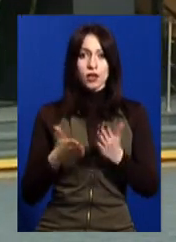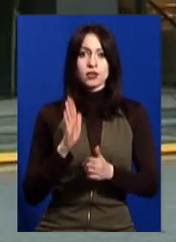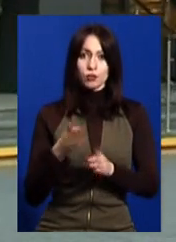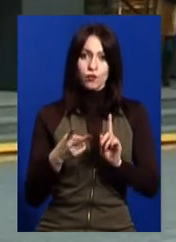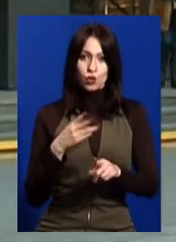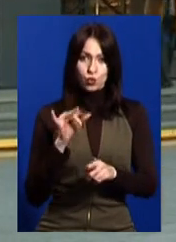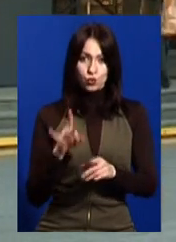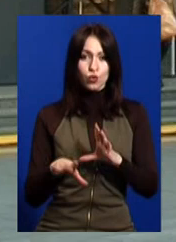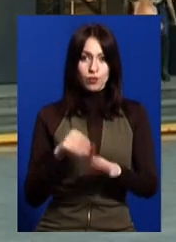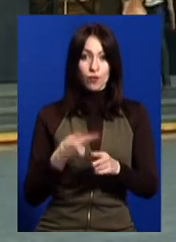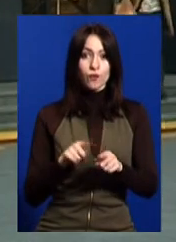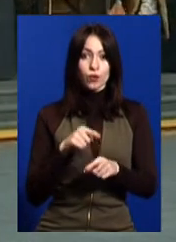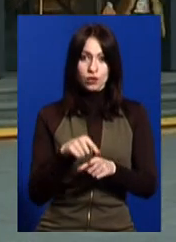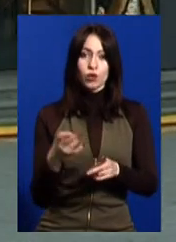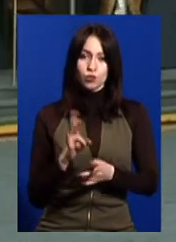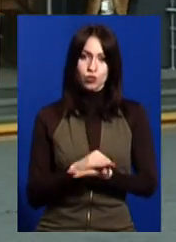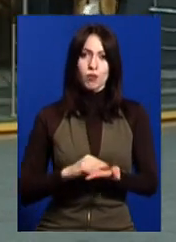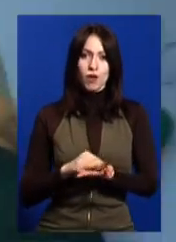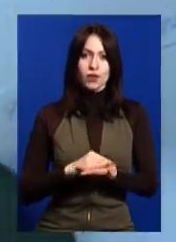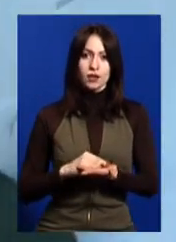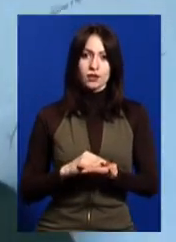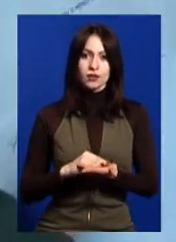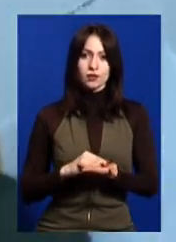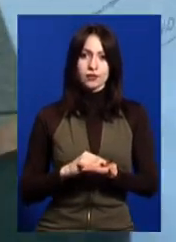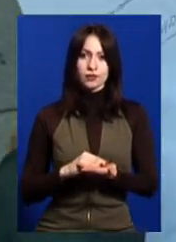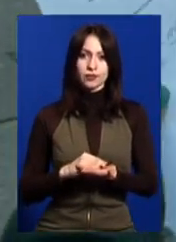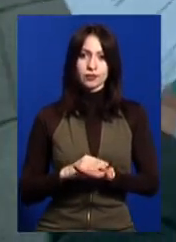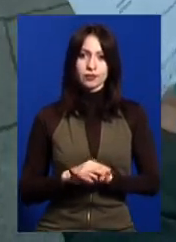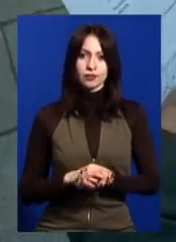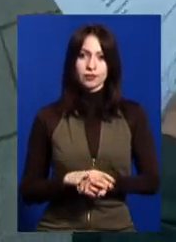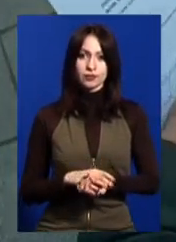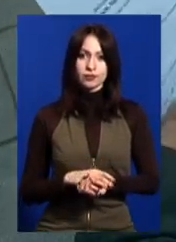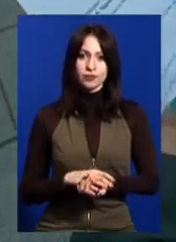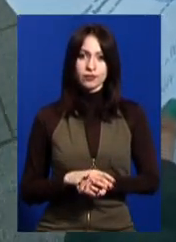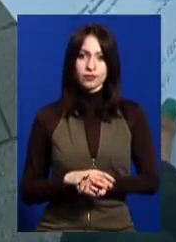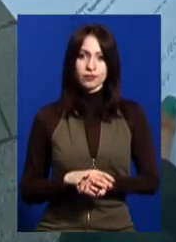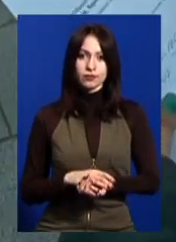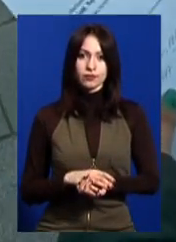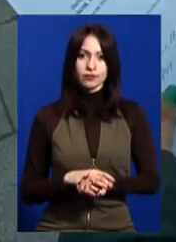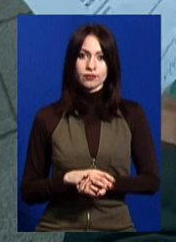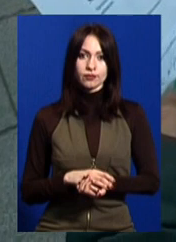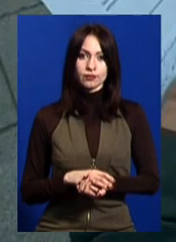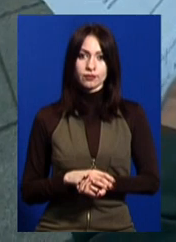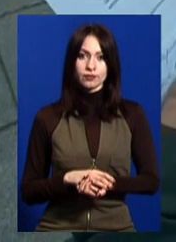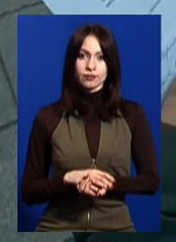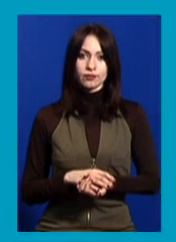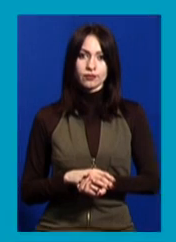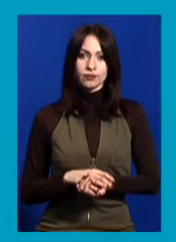другий тур виборів, цю процедуру треба повторити. Альона Рязанцева, Юлія Бондарєва та Юрій Лавриненко. Новини ЮА